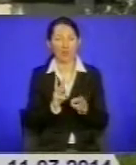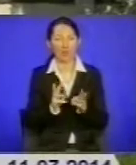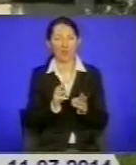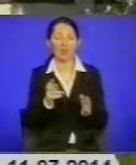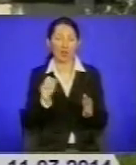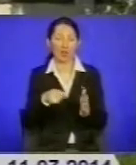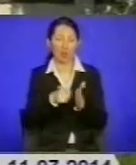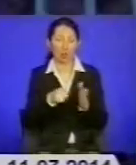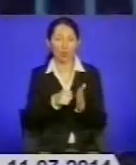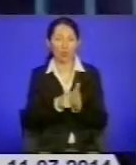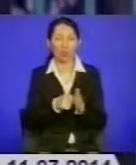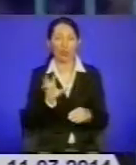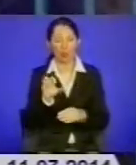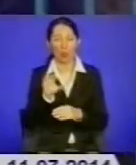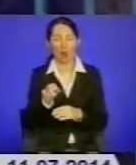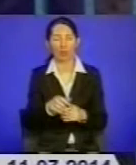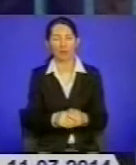згодовується службовим собакам.